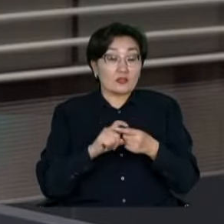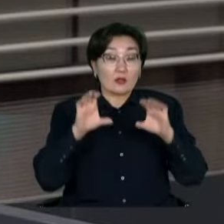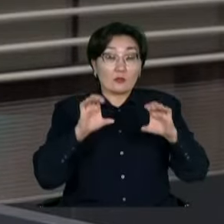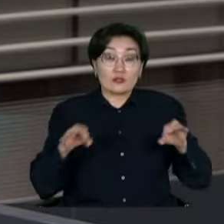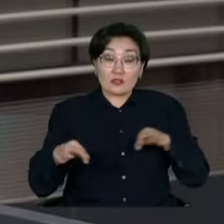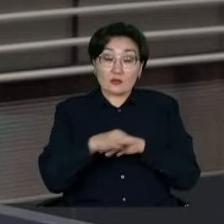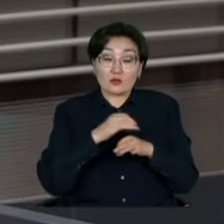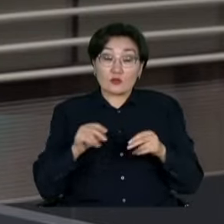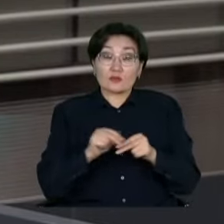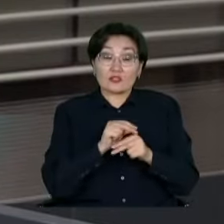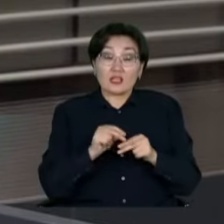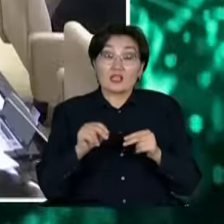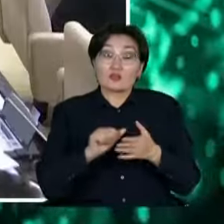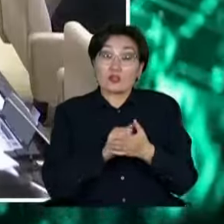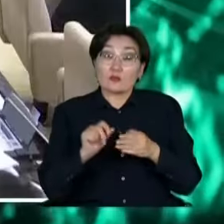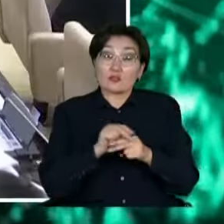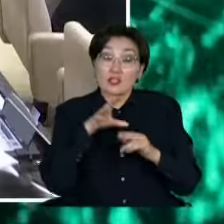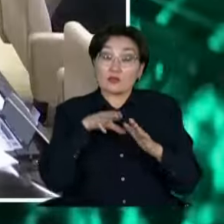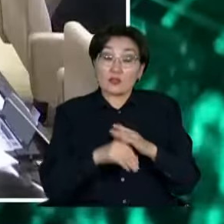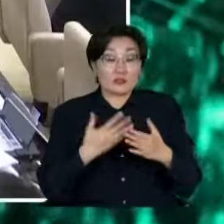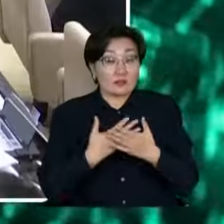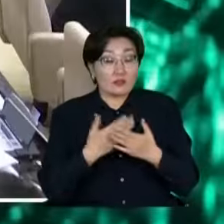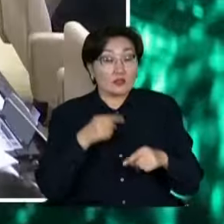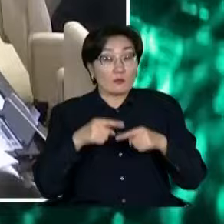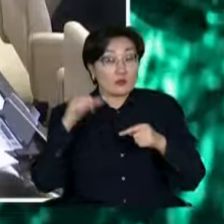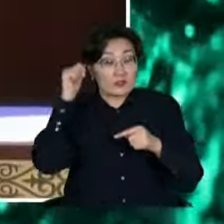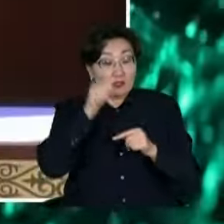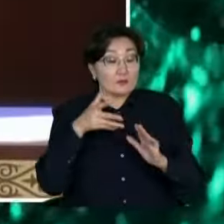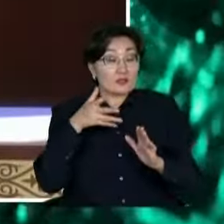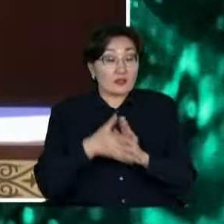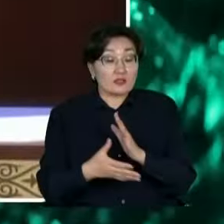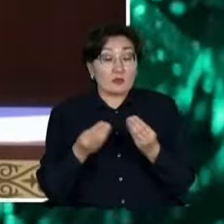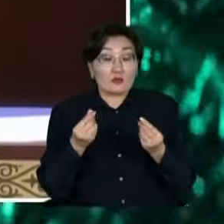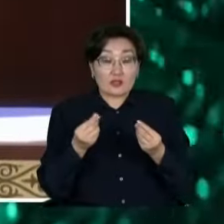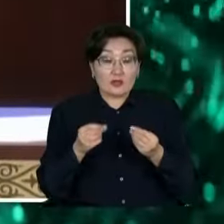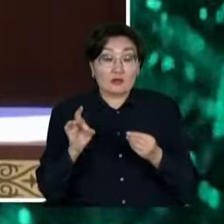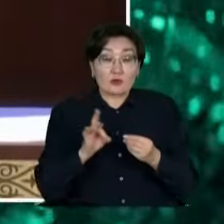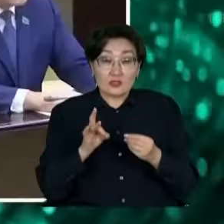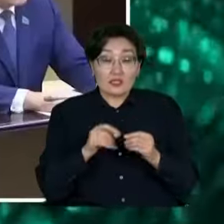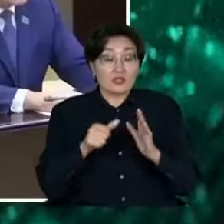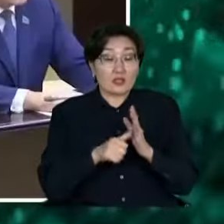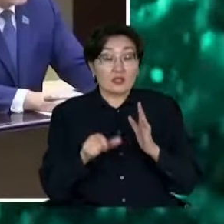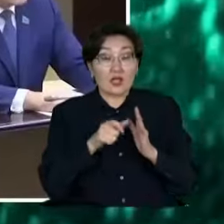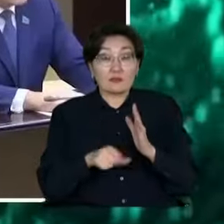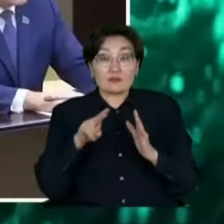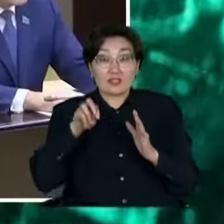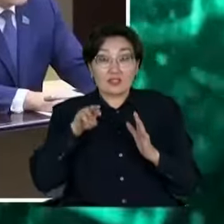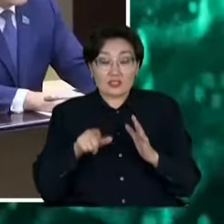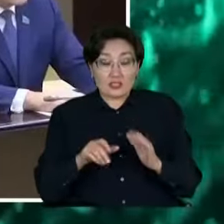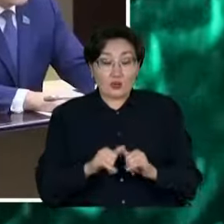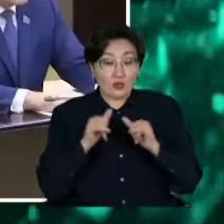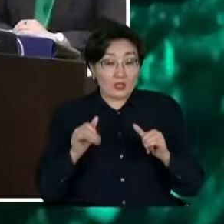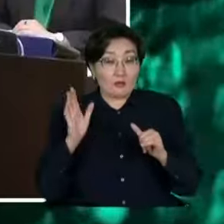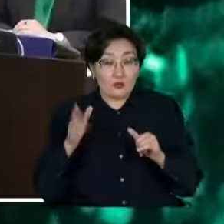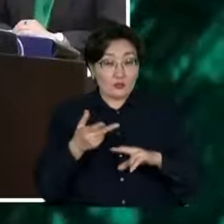құжатқа бірнеше түзету енгізген екен. Мәселен, келесі жылы шығыстарға кететін қаражаттың көлемі 60 миллиард теңгеге